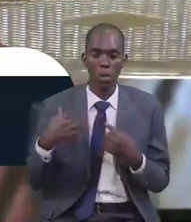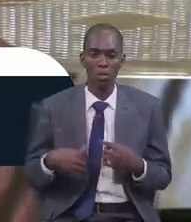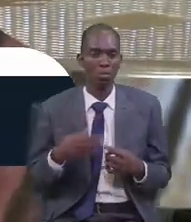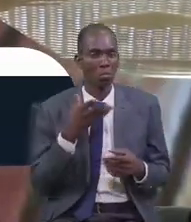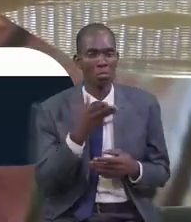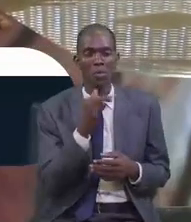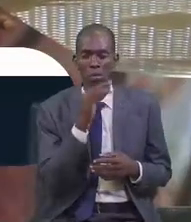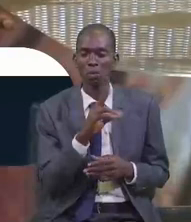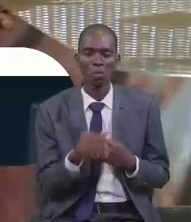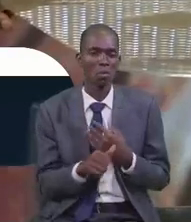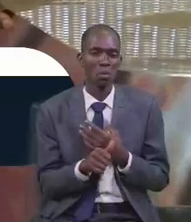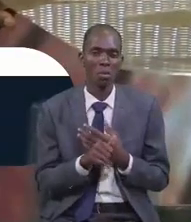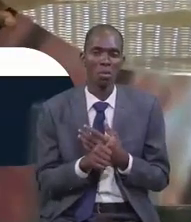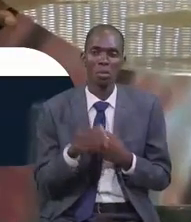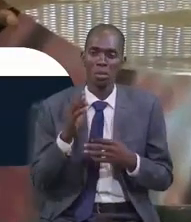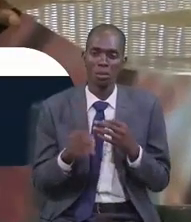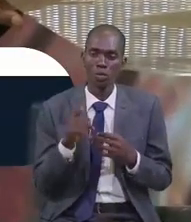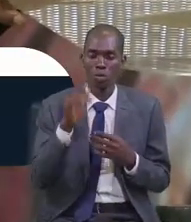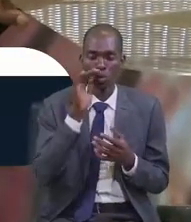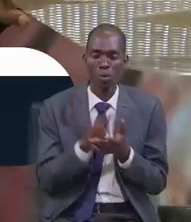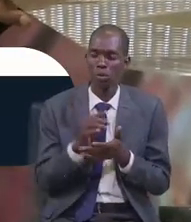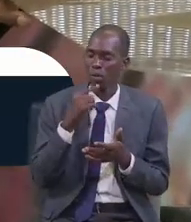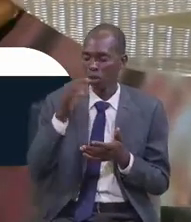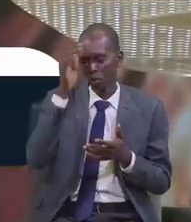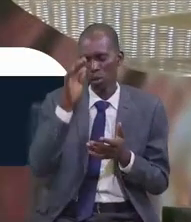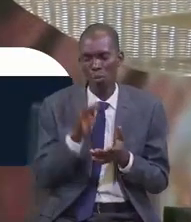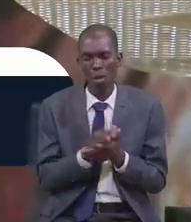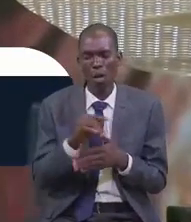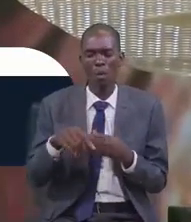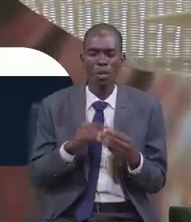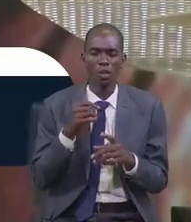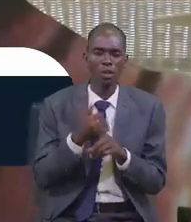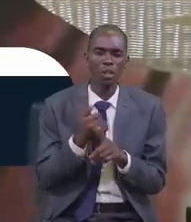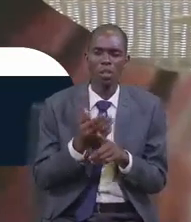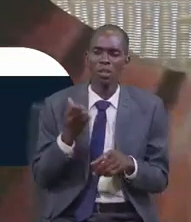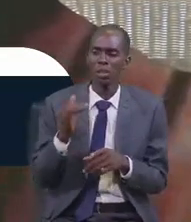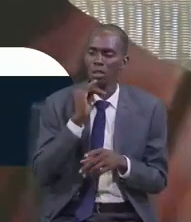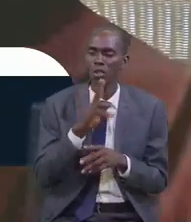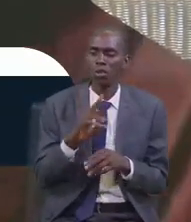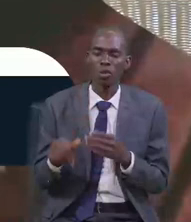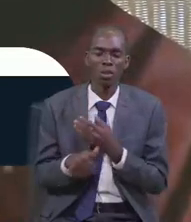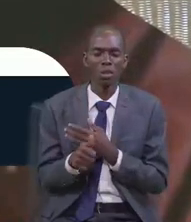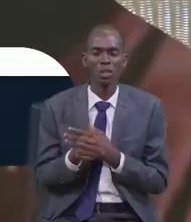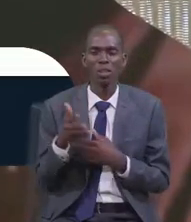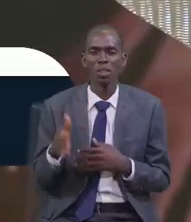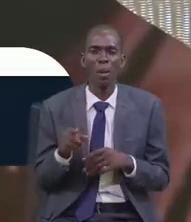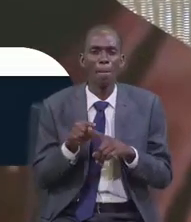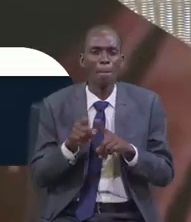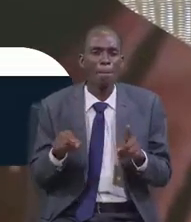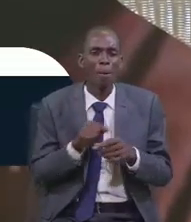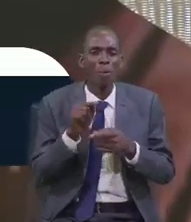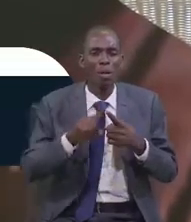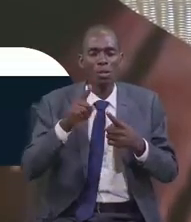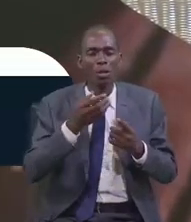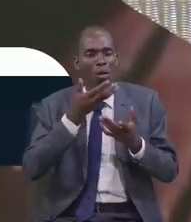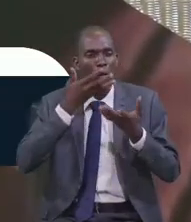ton cœur, mais il n'y a pas de danger. Mais si tu dis à celui de dehors, si